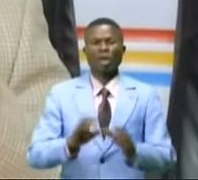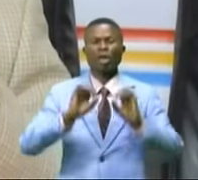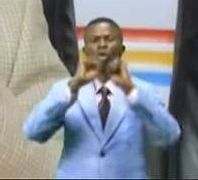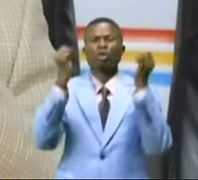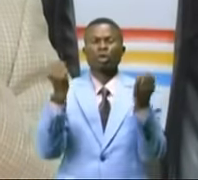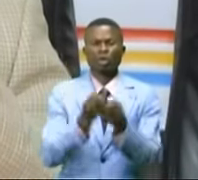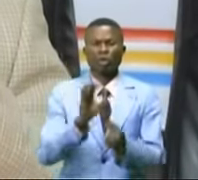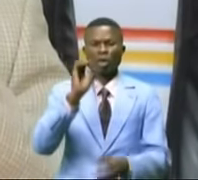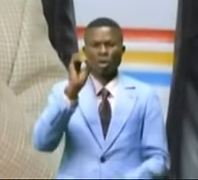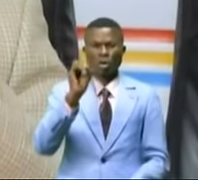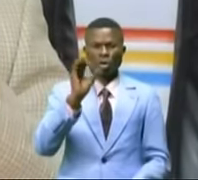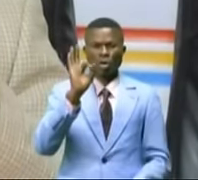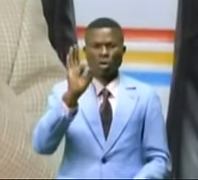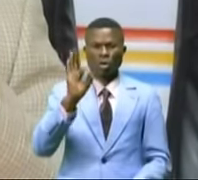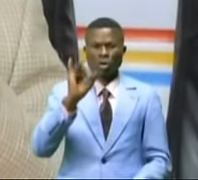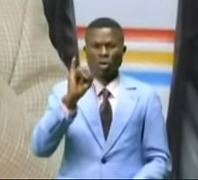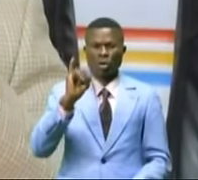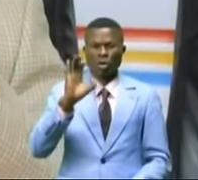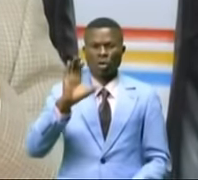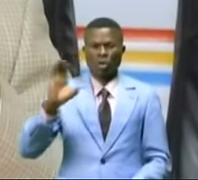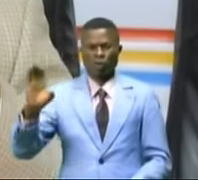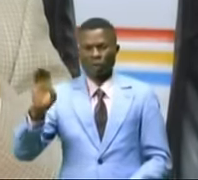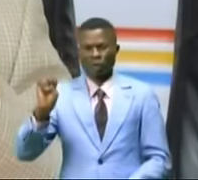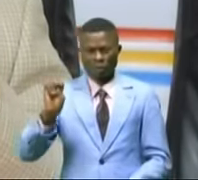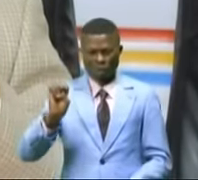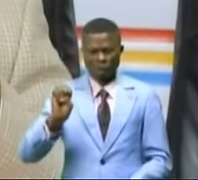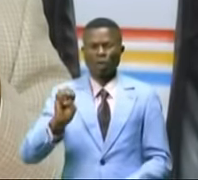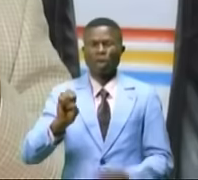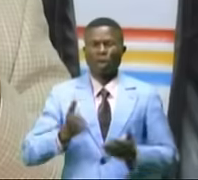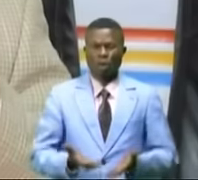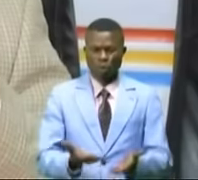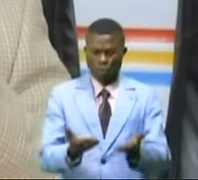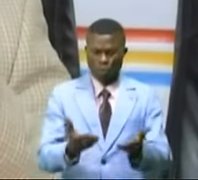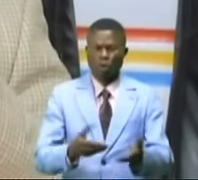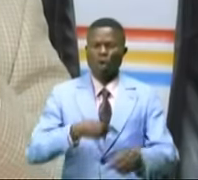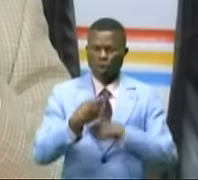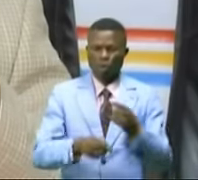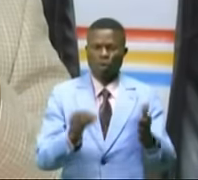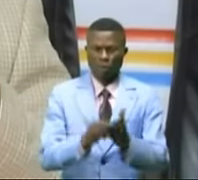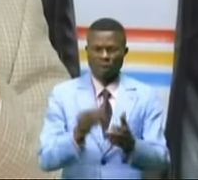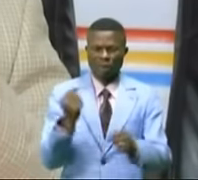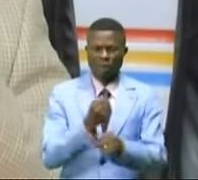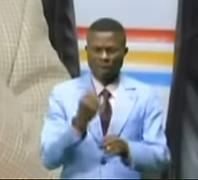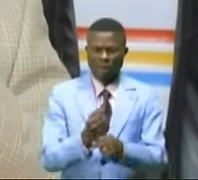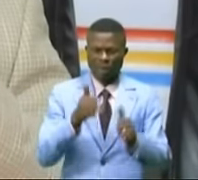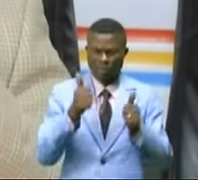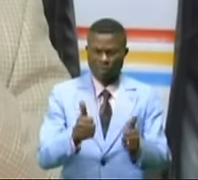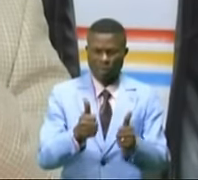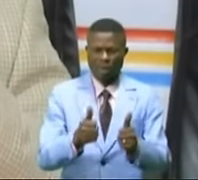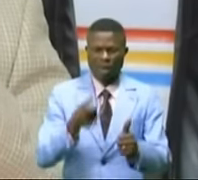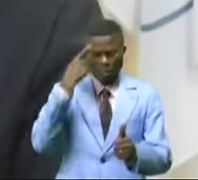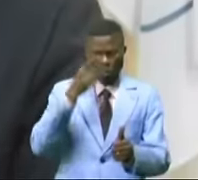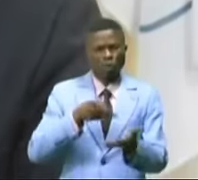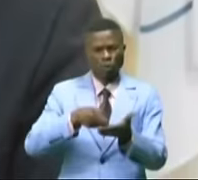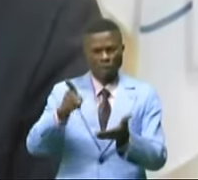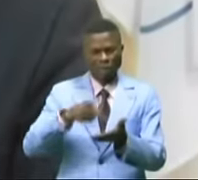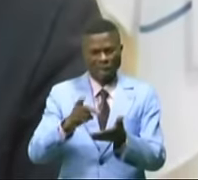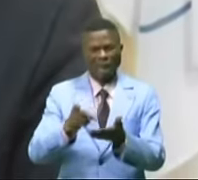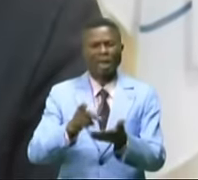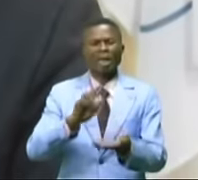renaisse réellement de ses cendres, en commençant par l'amélioration des conditions sociales de ses